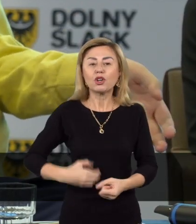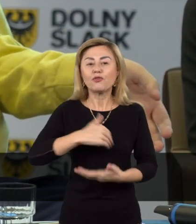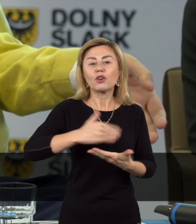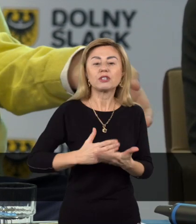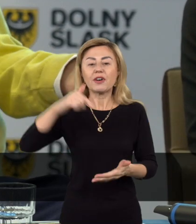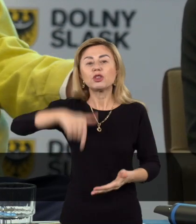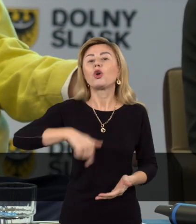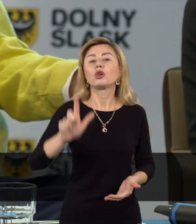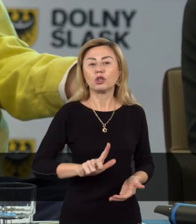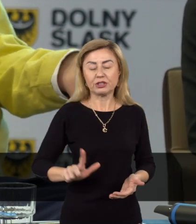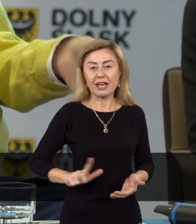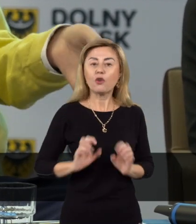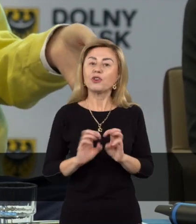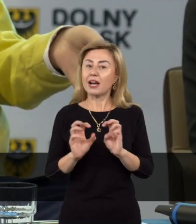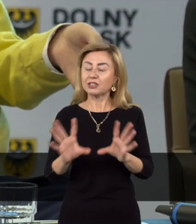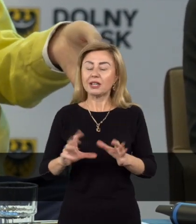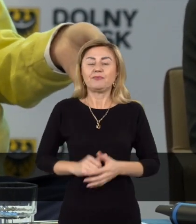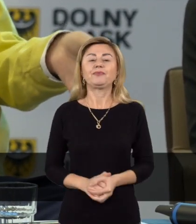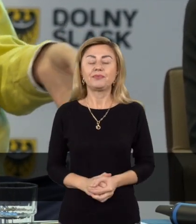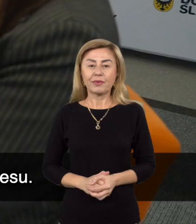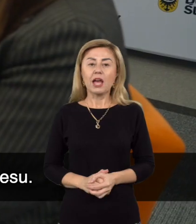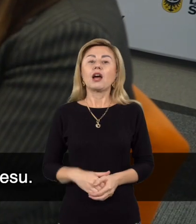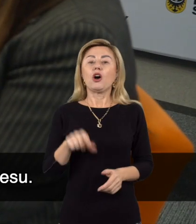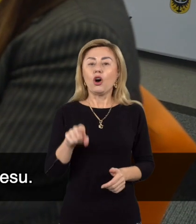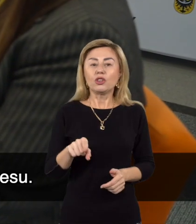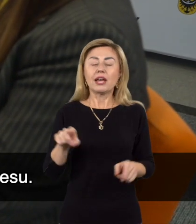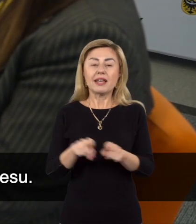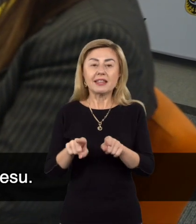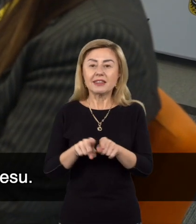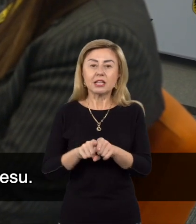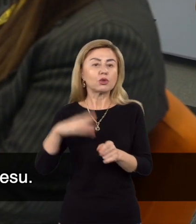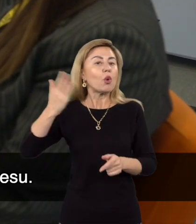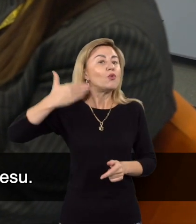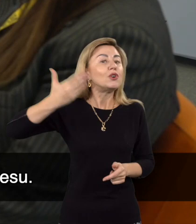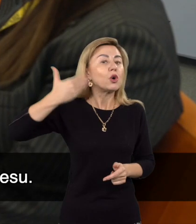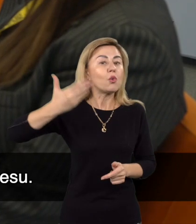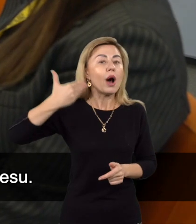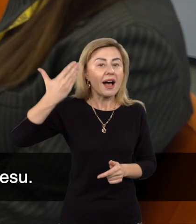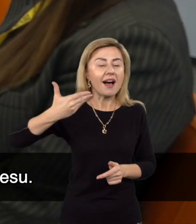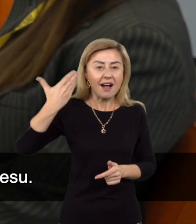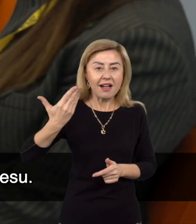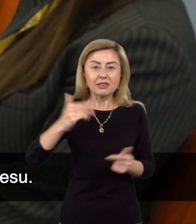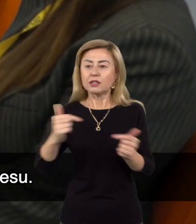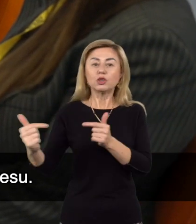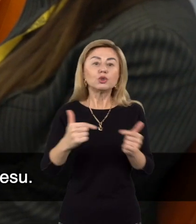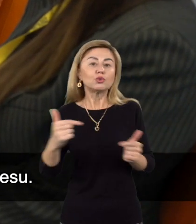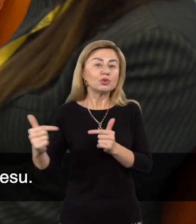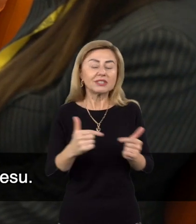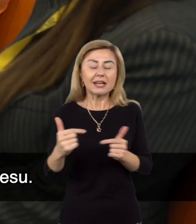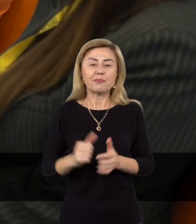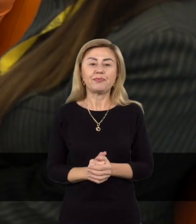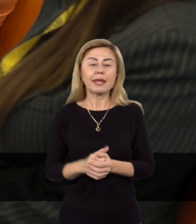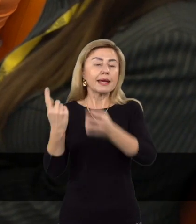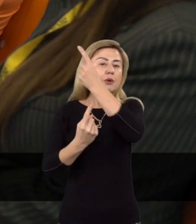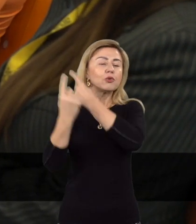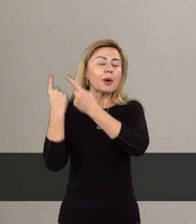Urzędu Marszałkowskiego Województwa Dolnośląskiego, który podjął się także poprowadzenia jednego z paneli dyskusyjnych w trakcie kongresu.